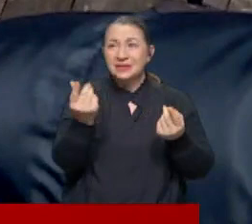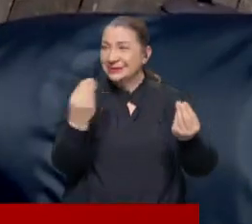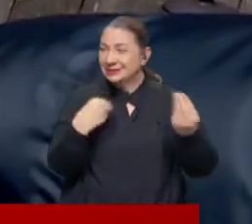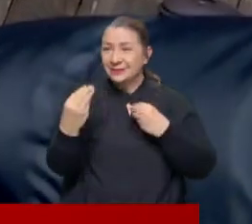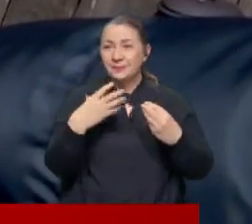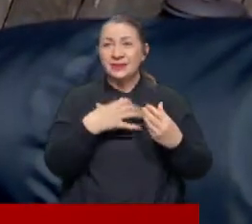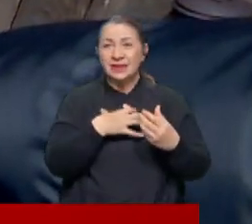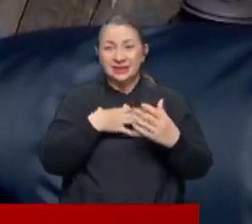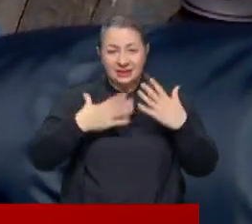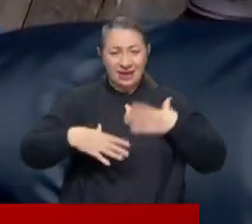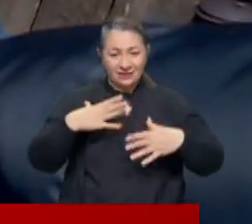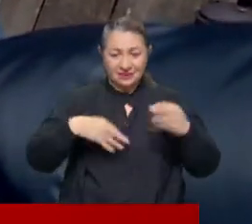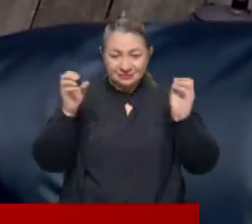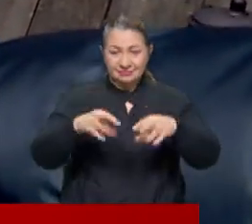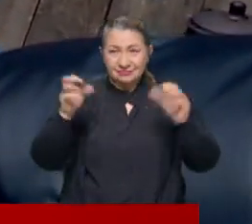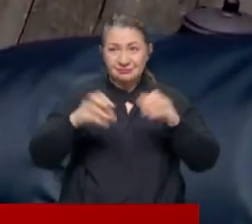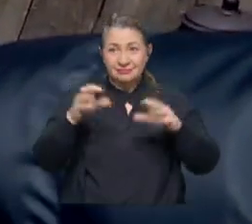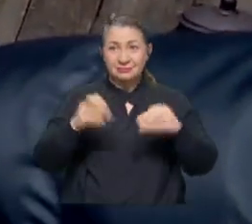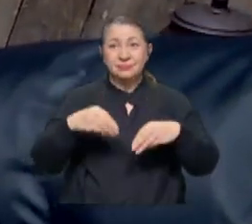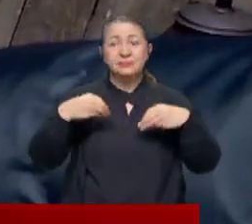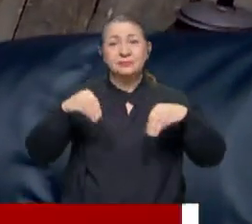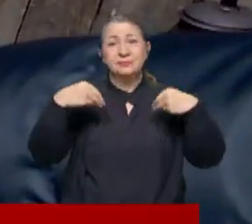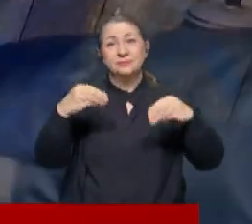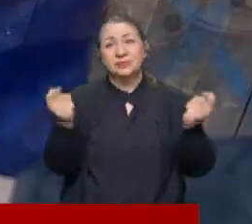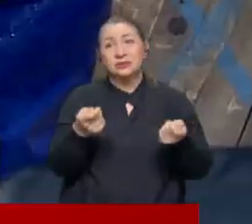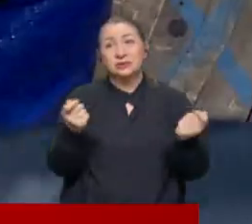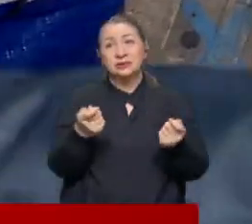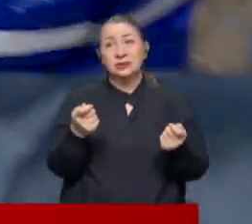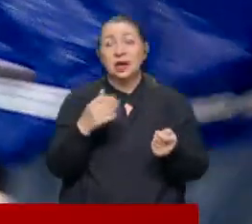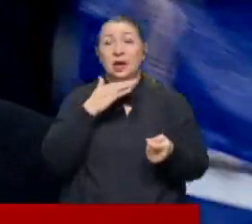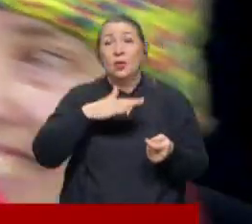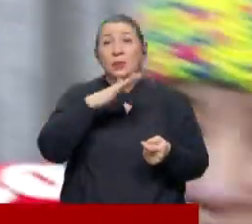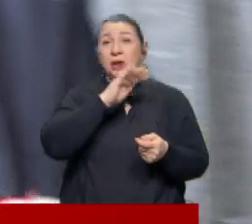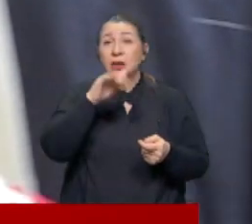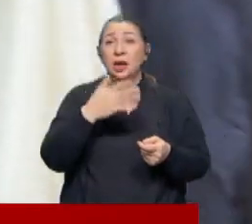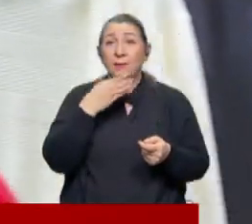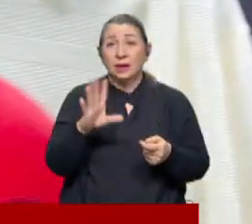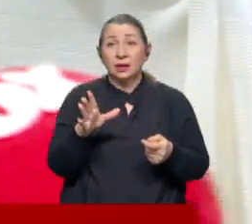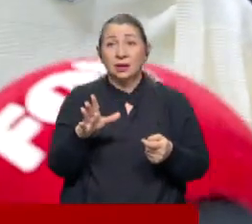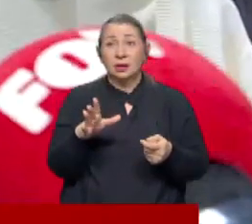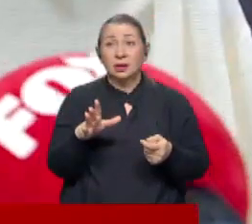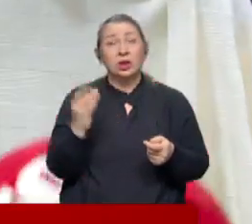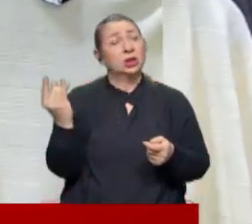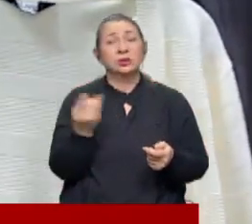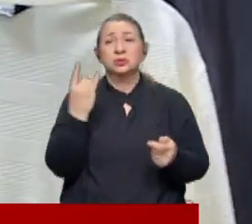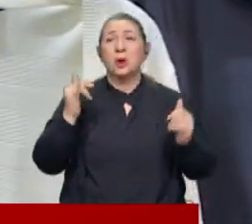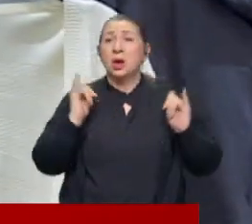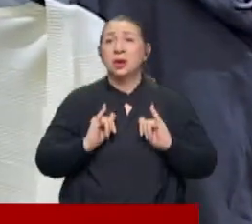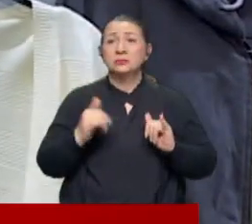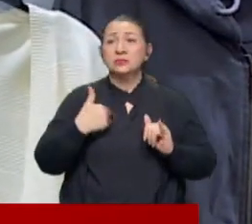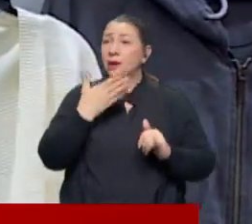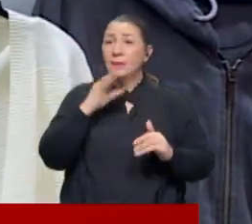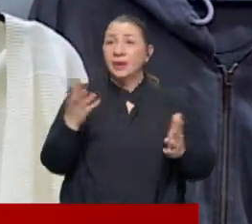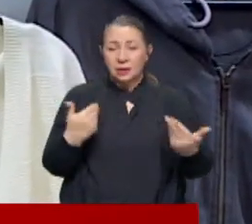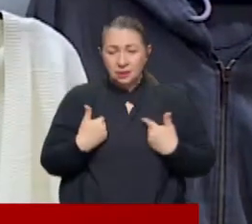biraz. Kendimizin kıyafetlerini pazarlamaya çalıştık. Avrupalılar geliyor emekli. Geziyor, tozuyor. Bizim